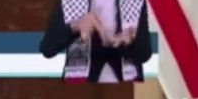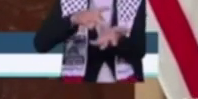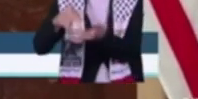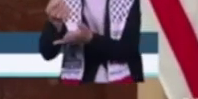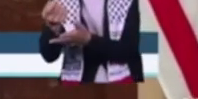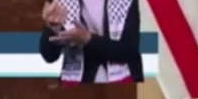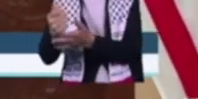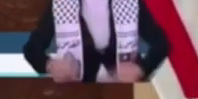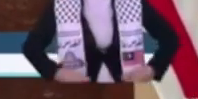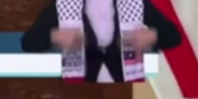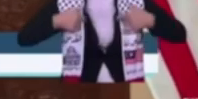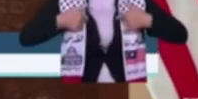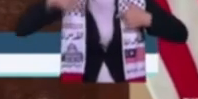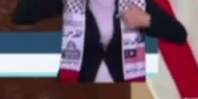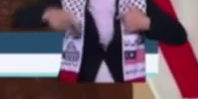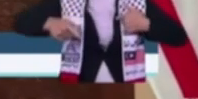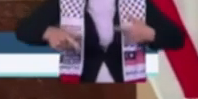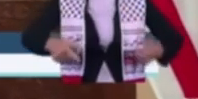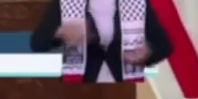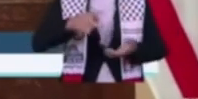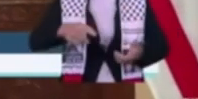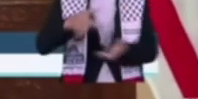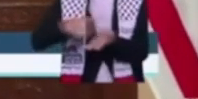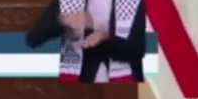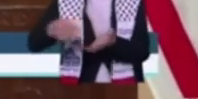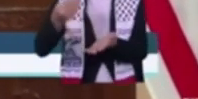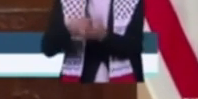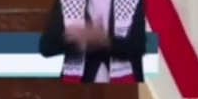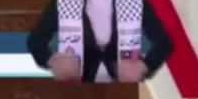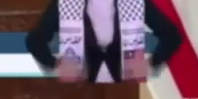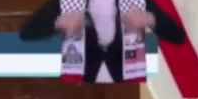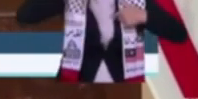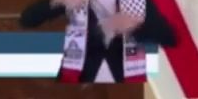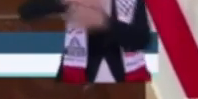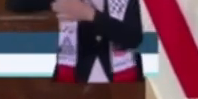hidup yang harus ditangani dengan baik, juga